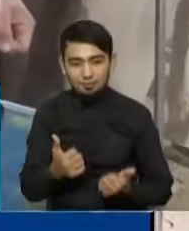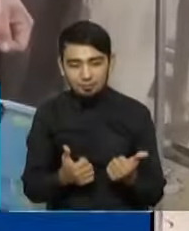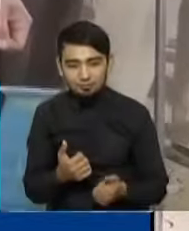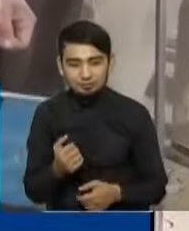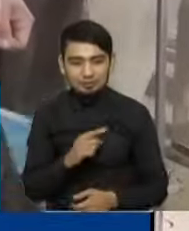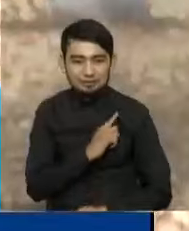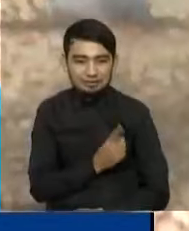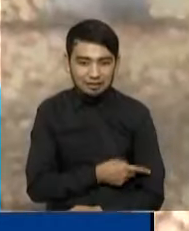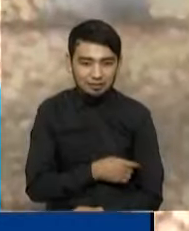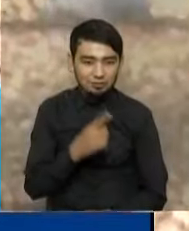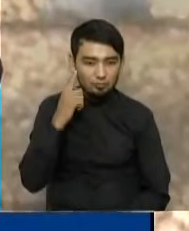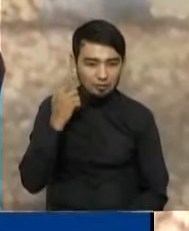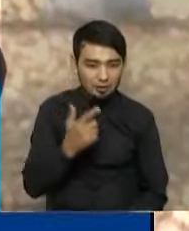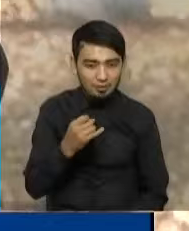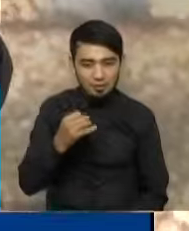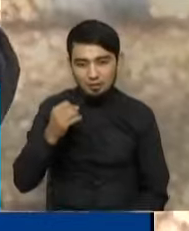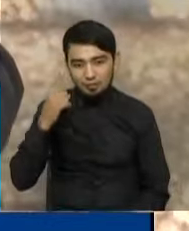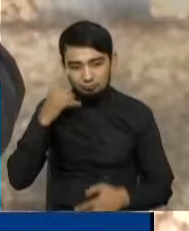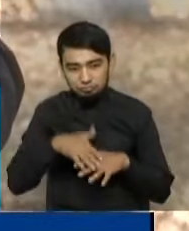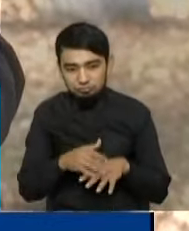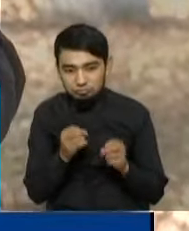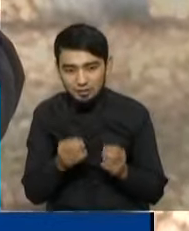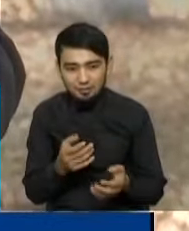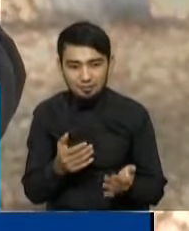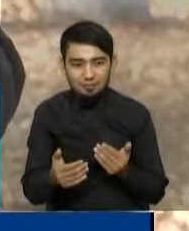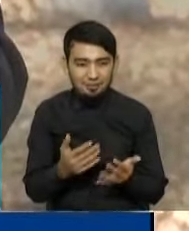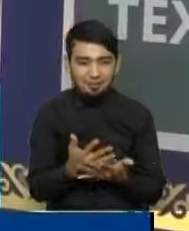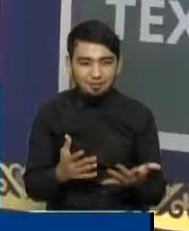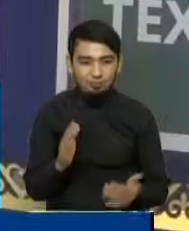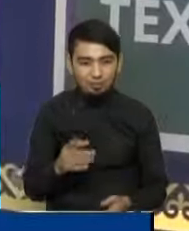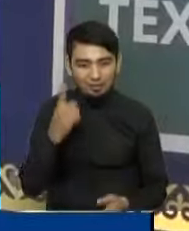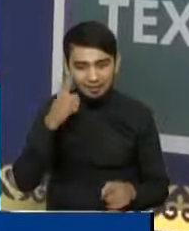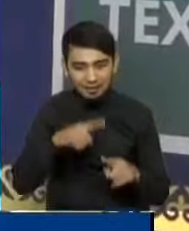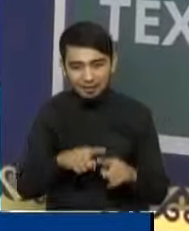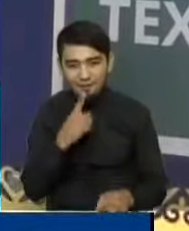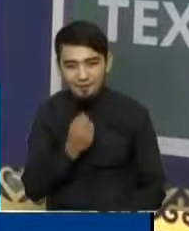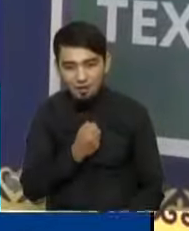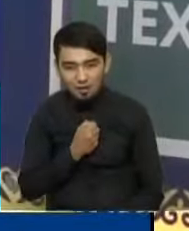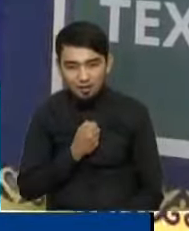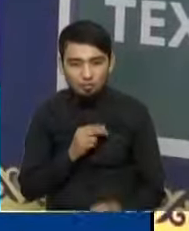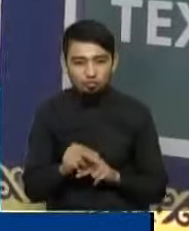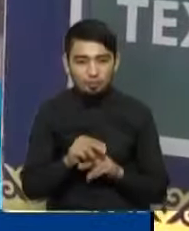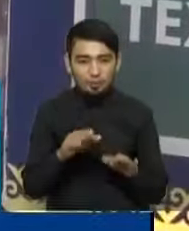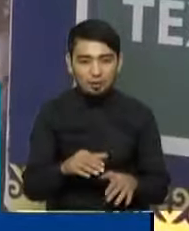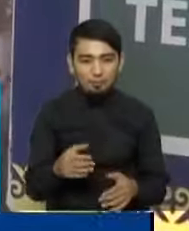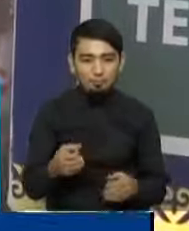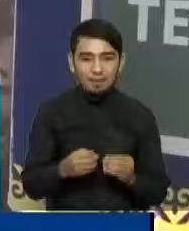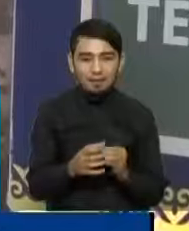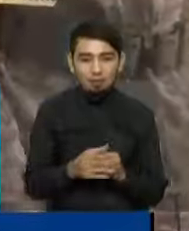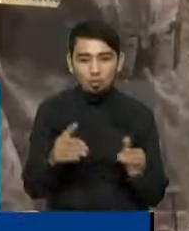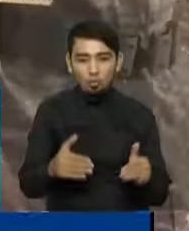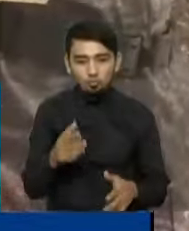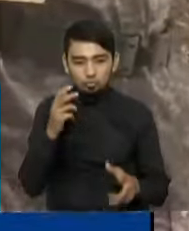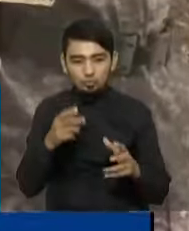мен қарым қабілетін, ойлау деңгейін көрсетті. Жарысқа өңірдегі техникалық және кәсіптік білім беретін 15 колледждің студенттері